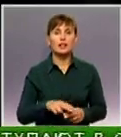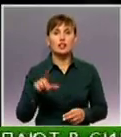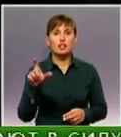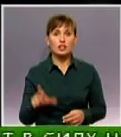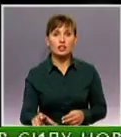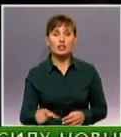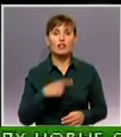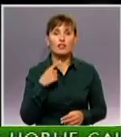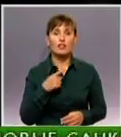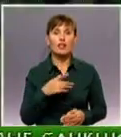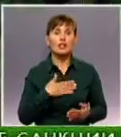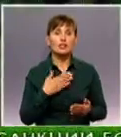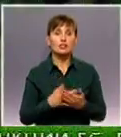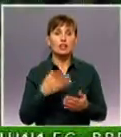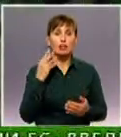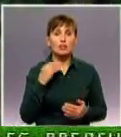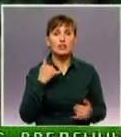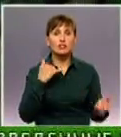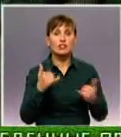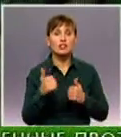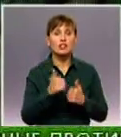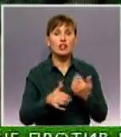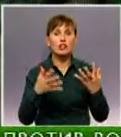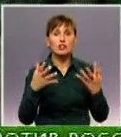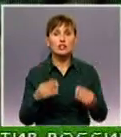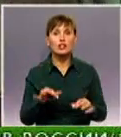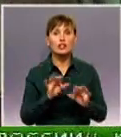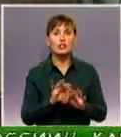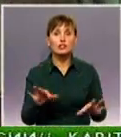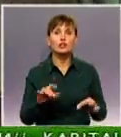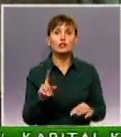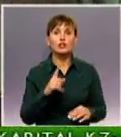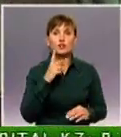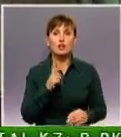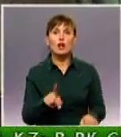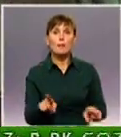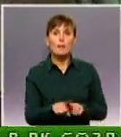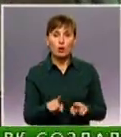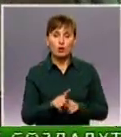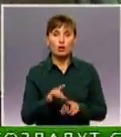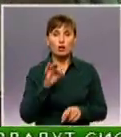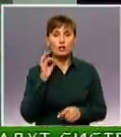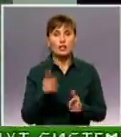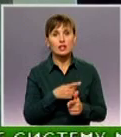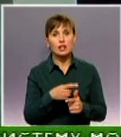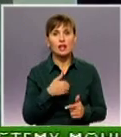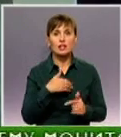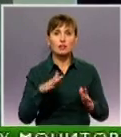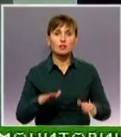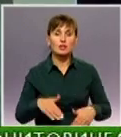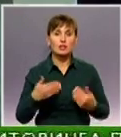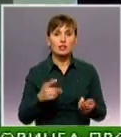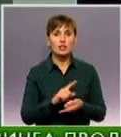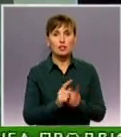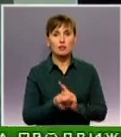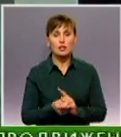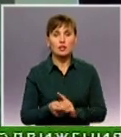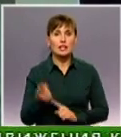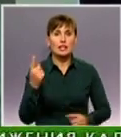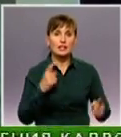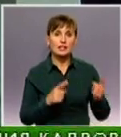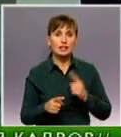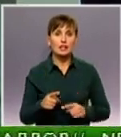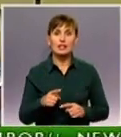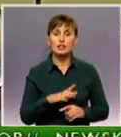говорят отзывчивые алматинцы звонят почти каждый день рассказывают Что видели похожего котёнка или хотят предложить ему замену дизайнеры на